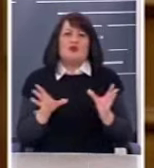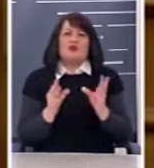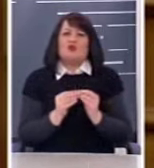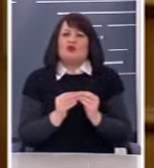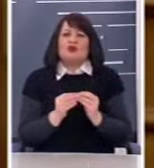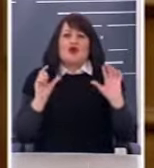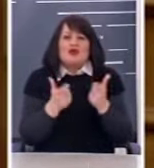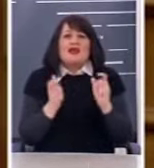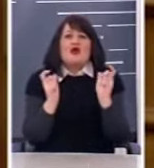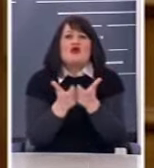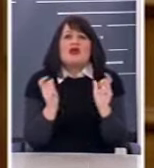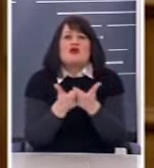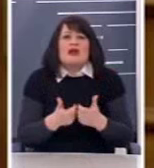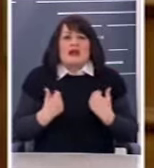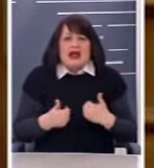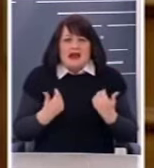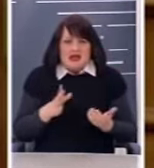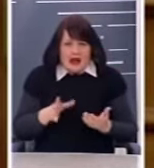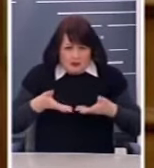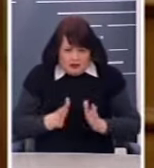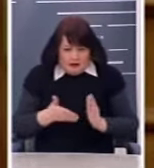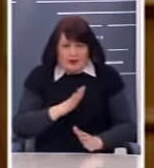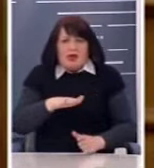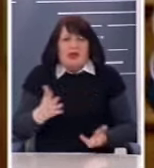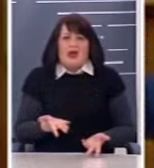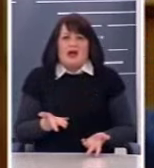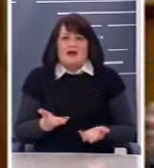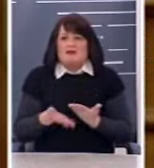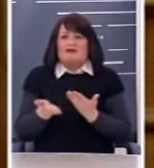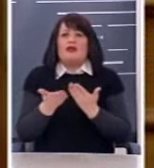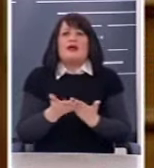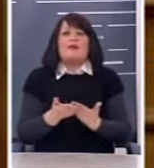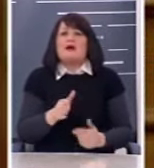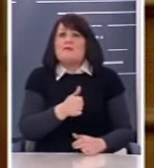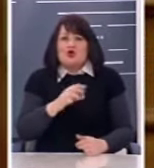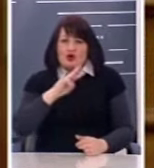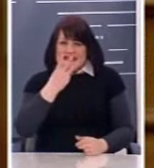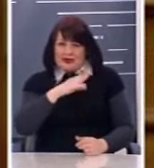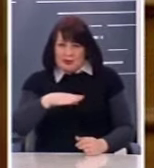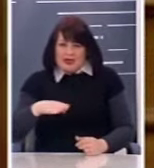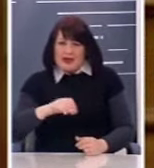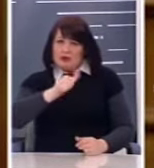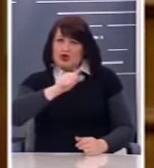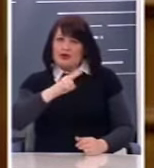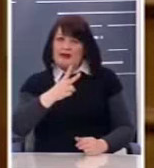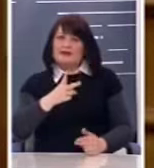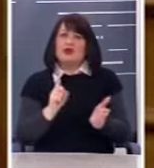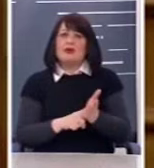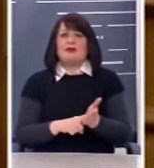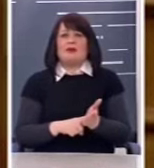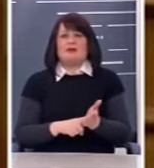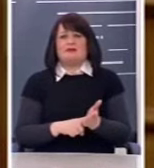νέες οικογένειες, τους νέους που θέλουν να κάνουν παιδιά. Και εδώ επιδοτούμε μόνο το τρίτο τέκνο, όχι το πρώτο και το δεύτερο που είναι στην τριπτική